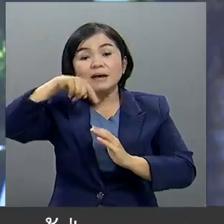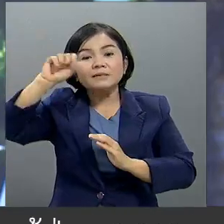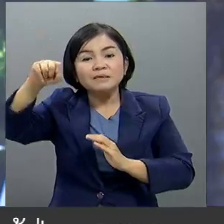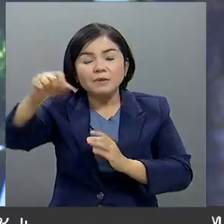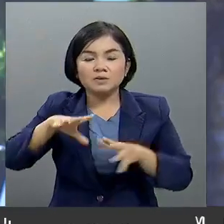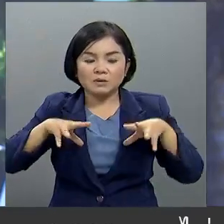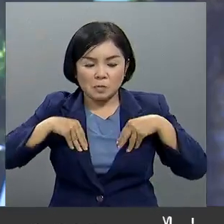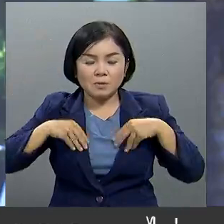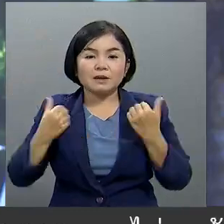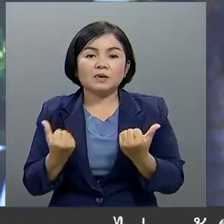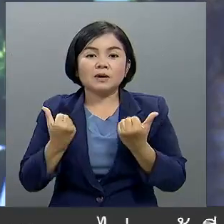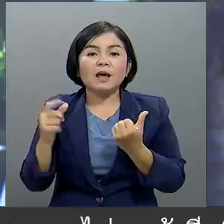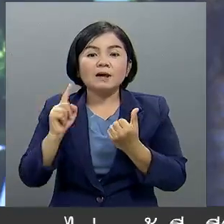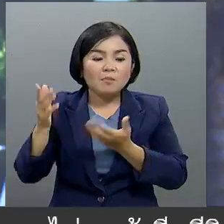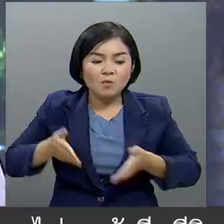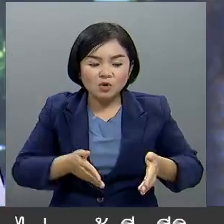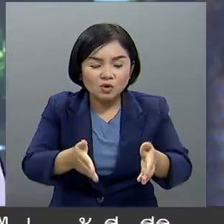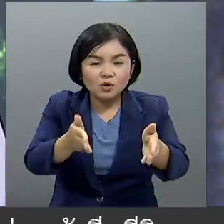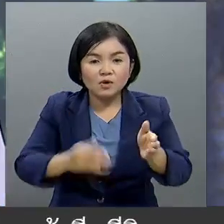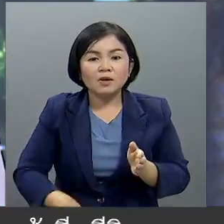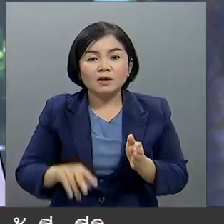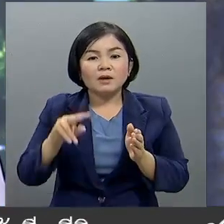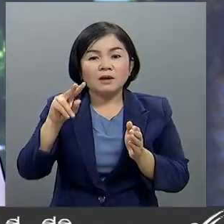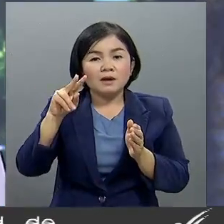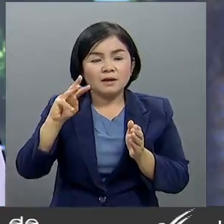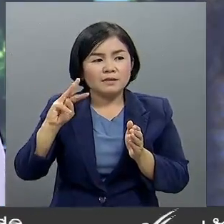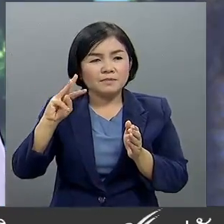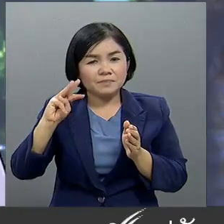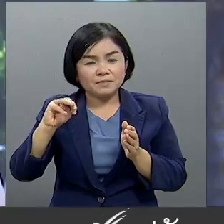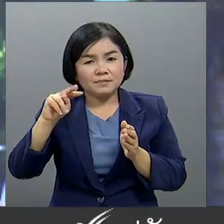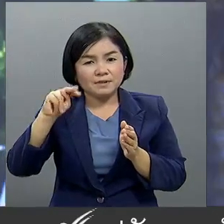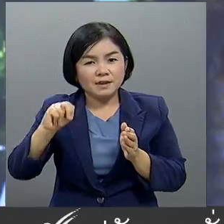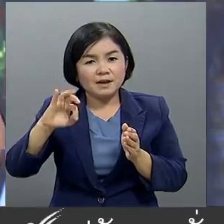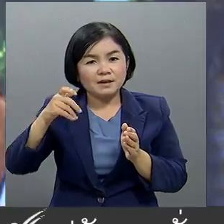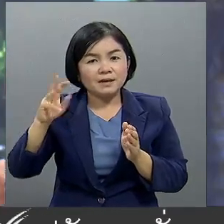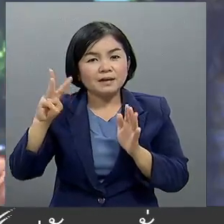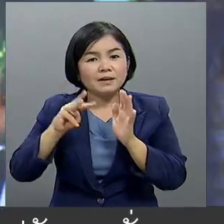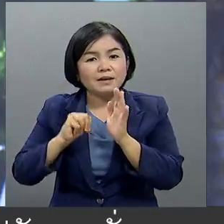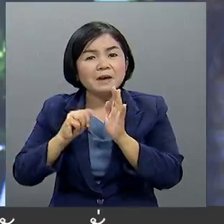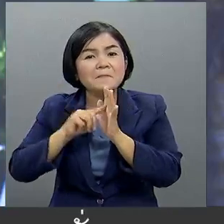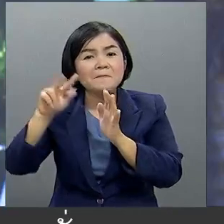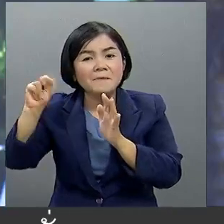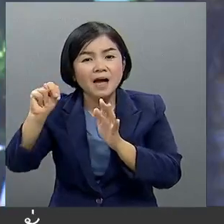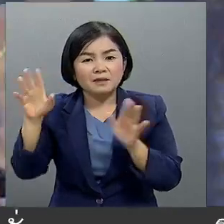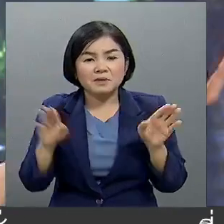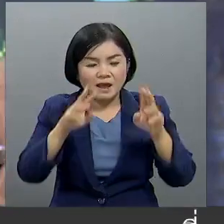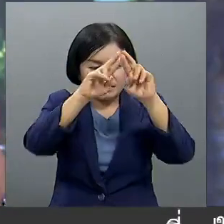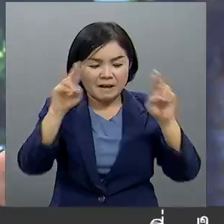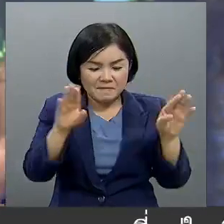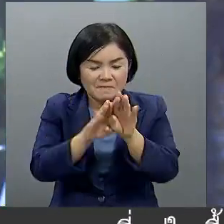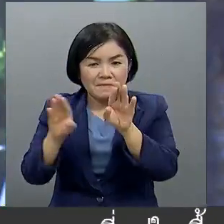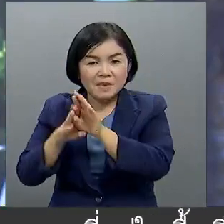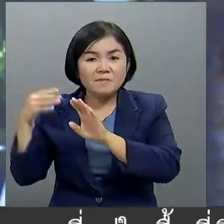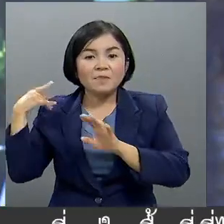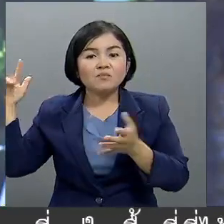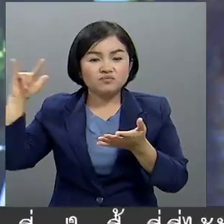ที่นิมมานเฮมินเองก็มีหลายร้านหลายกิจการที่ปิดไปเหมือนกันแต่ว่าถ้าเกิดพูดถึงบรรยากาศเนาะอย่างที่สนามบินก็มีการคุยกับน้องป